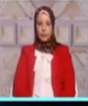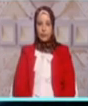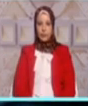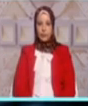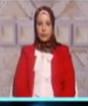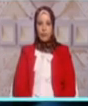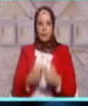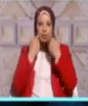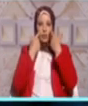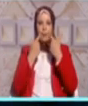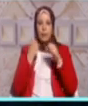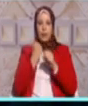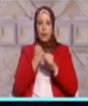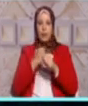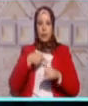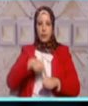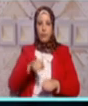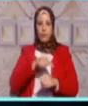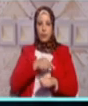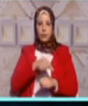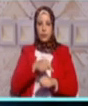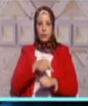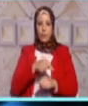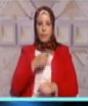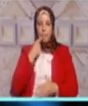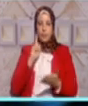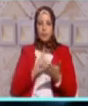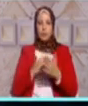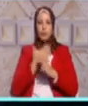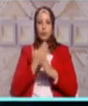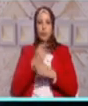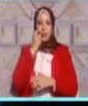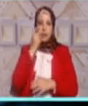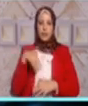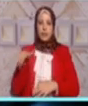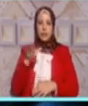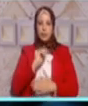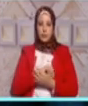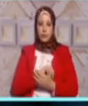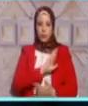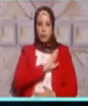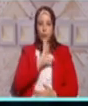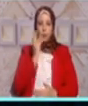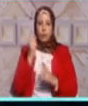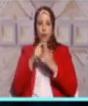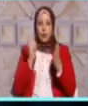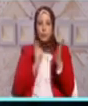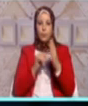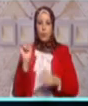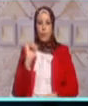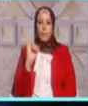الالتزام المخابز بالعمل خلال فترات نظام الكهرباء لتوفير احتياجات المواطنين، كان في الحقيقه قرارات مهمه كلها